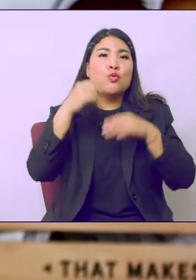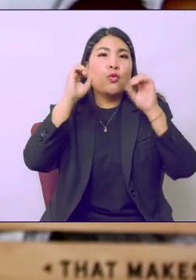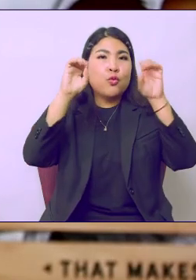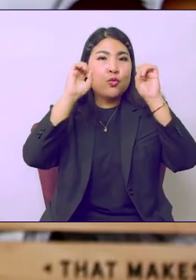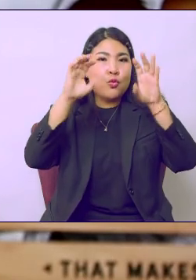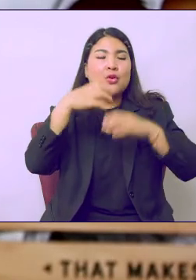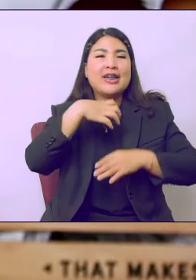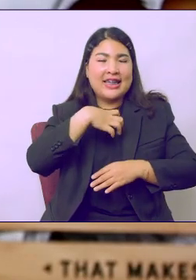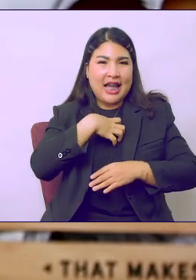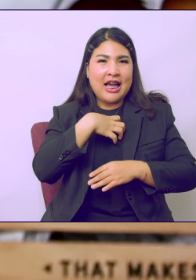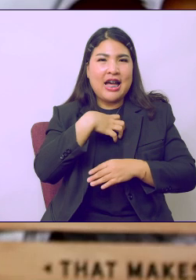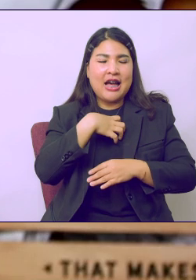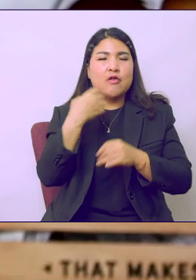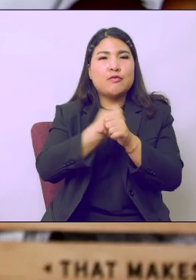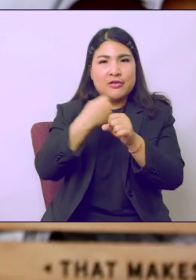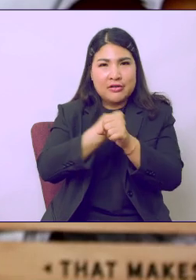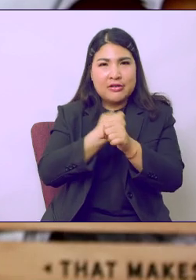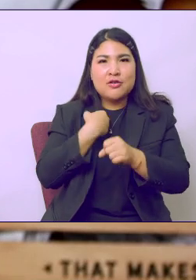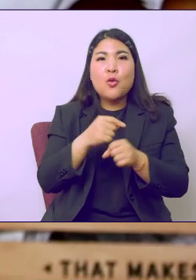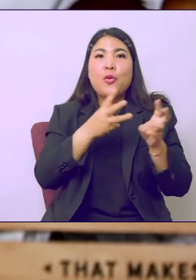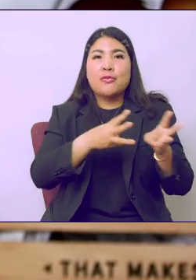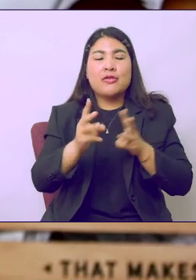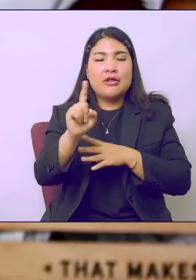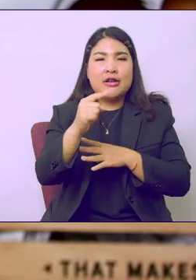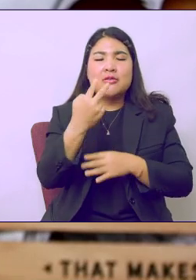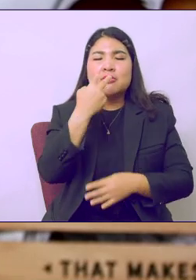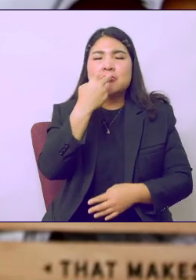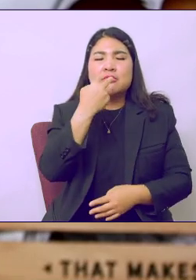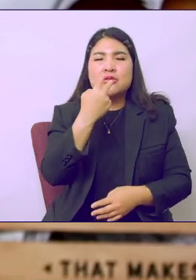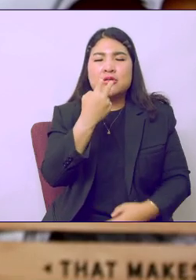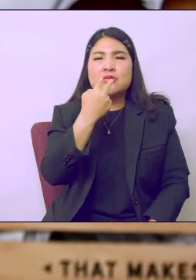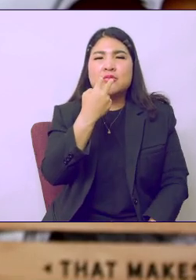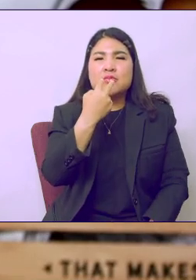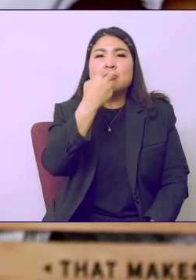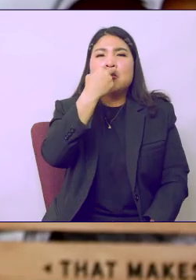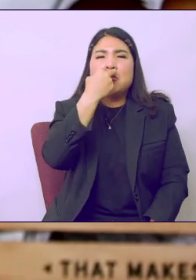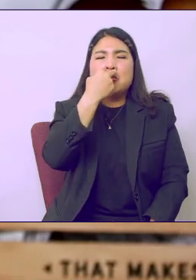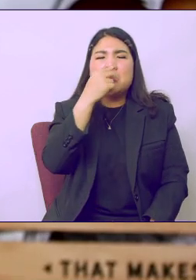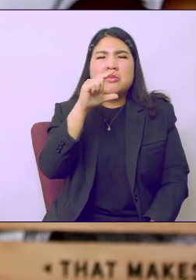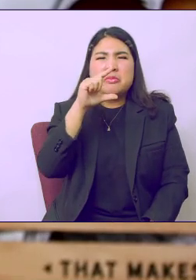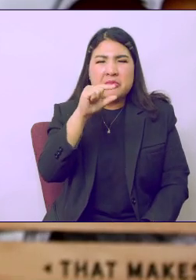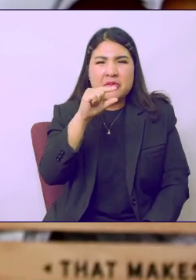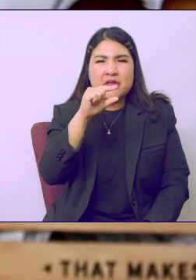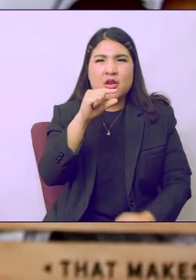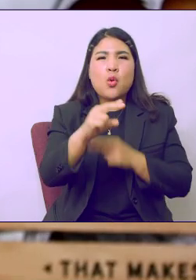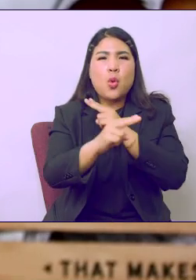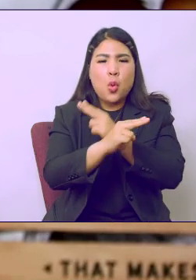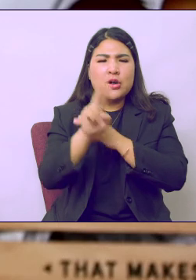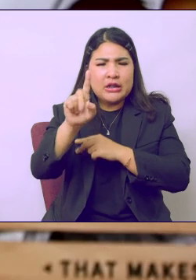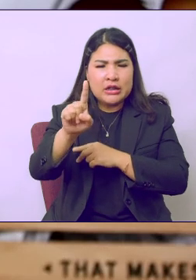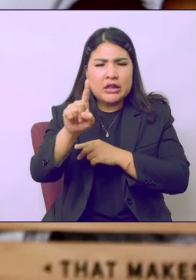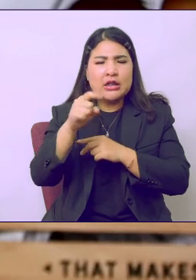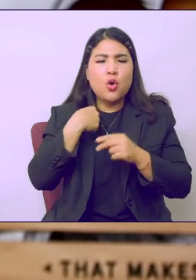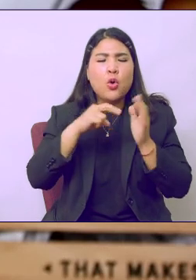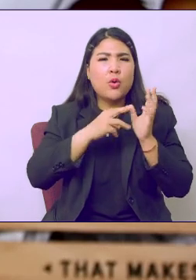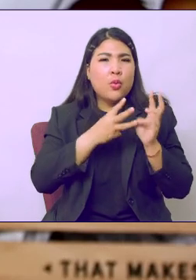อ่ะครับแบบง่ายๆเลยนะครับให้หายใจเข้าเนี่ยนะครับสั้นกว่าหายใจออก 1่าเข้านะครับยังไงล่ะ